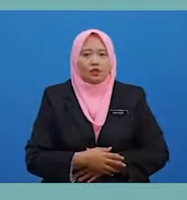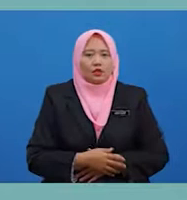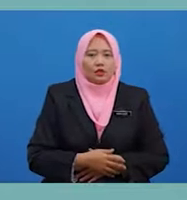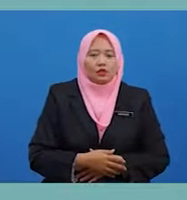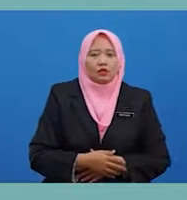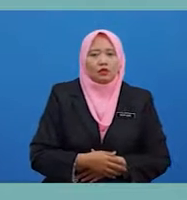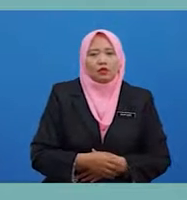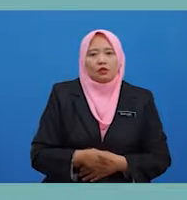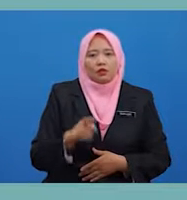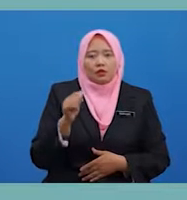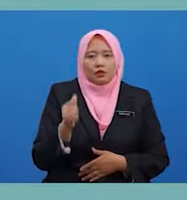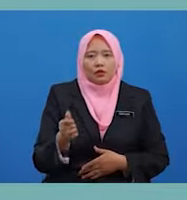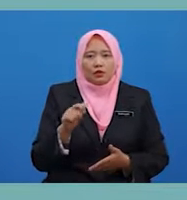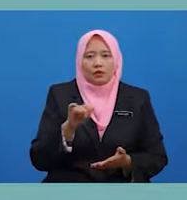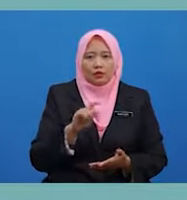Kingdom.